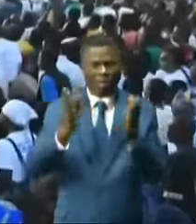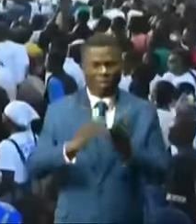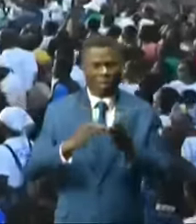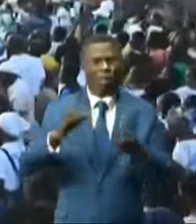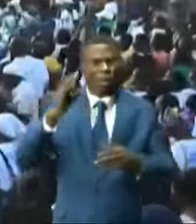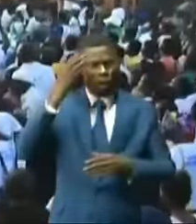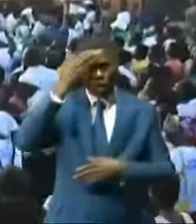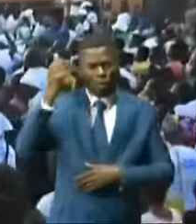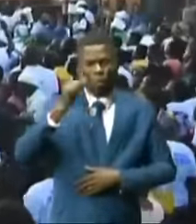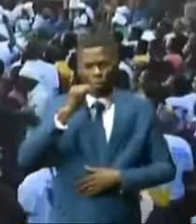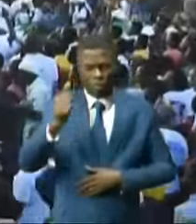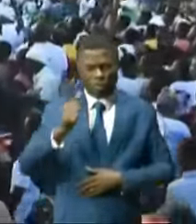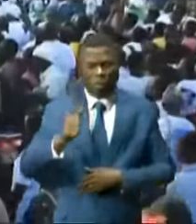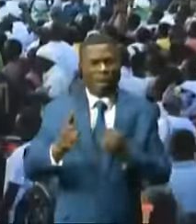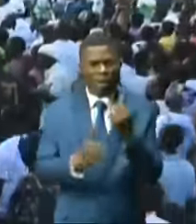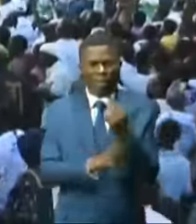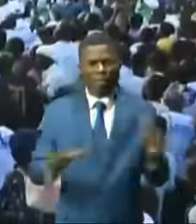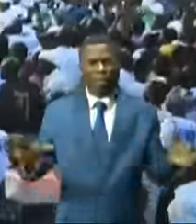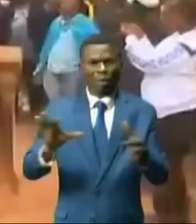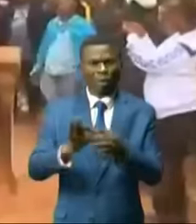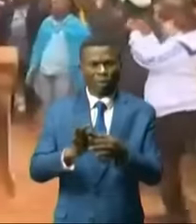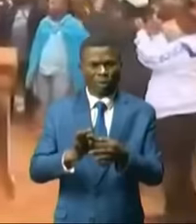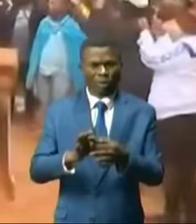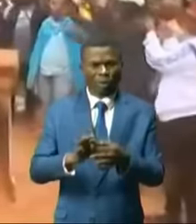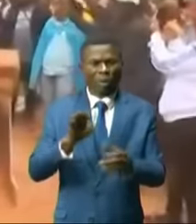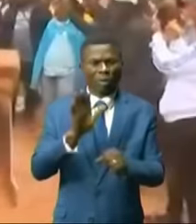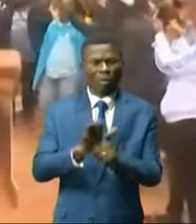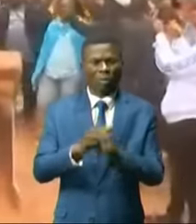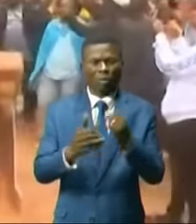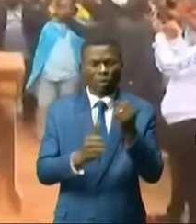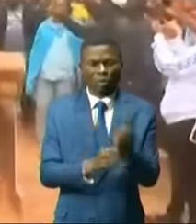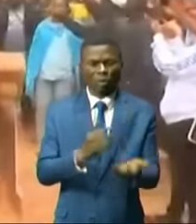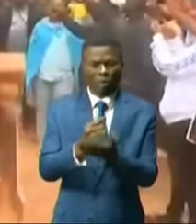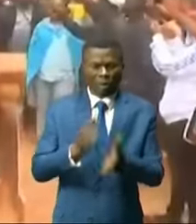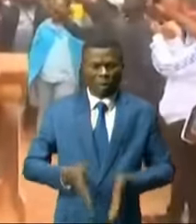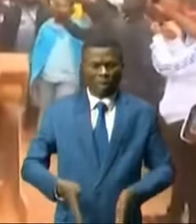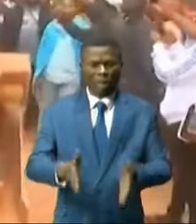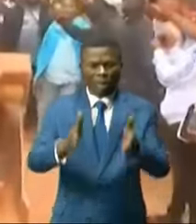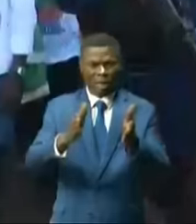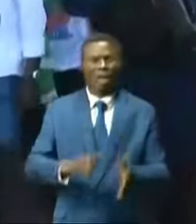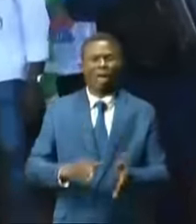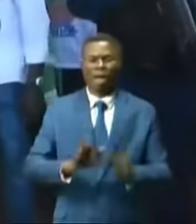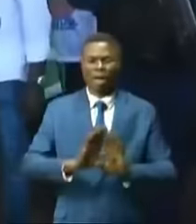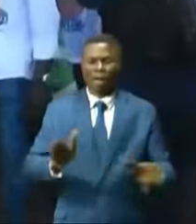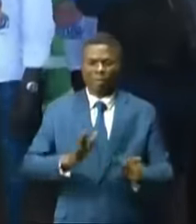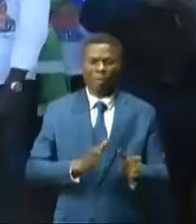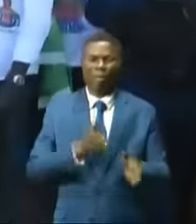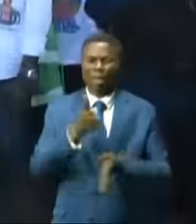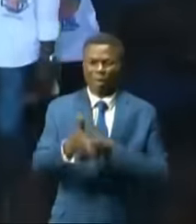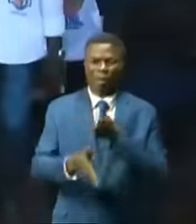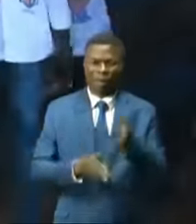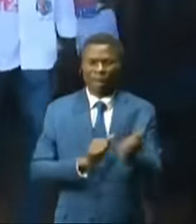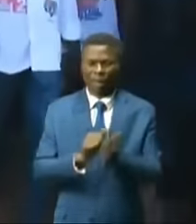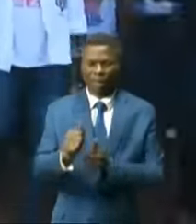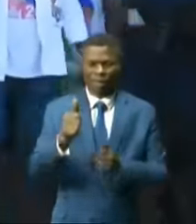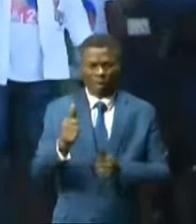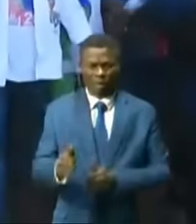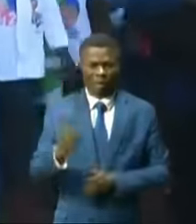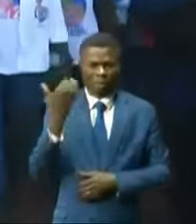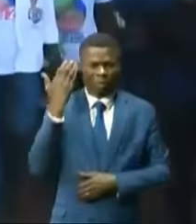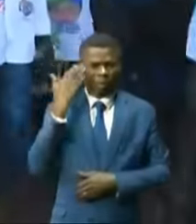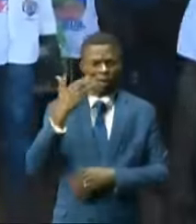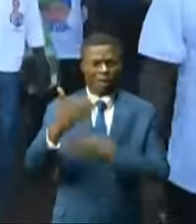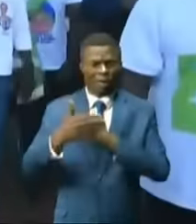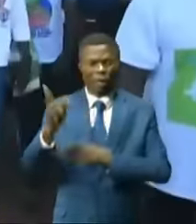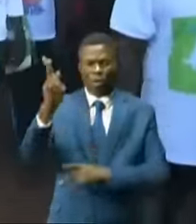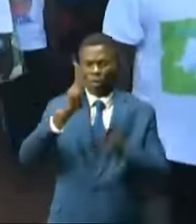accueillir celle qui a remis des tracteurs pour rendre les routes de Luozi carrossables. Nefertiti Ngoudianza est